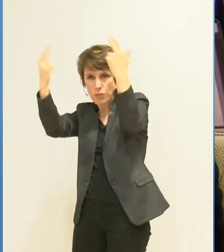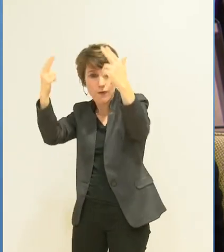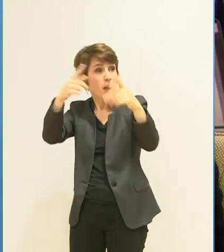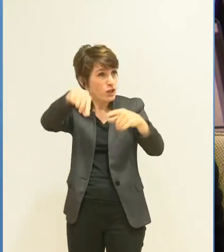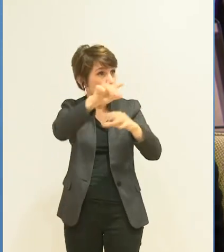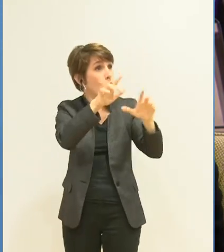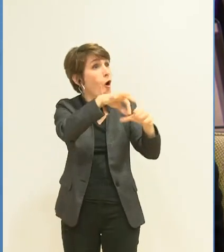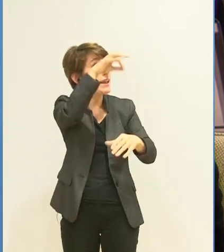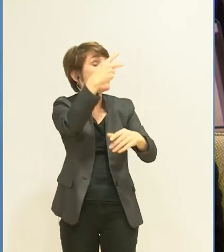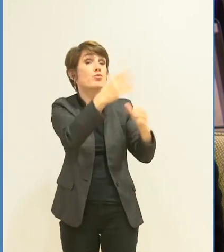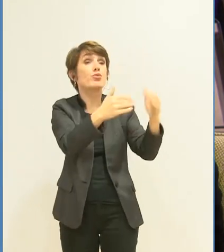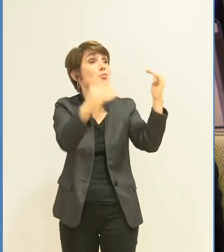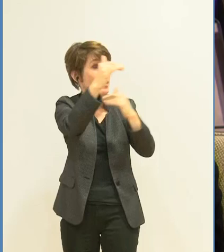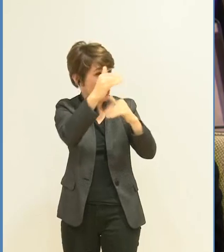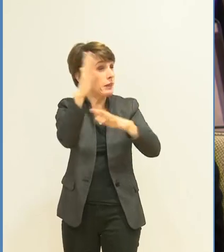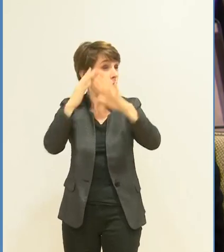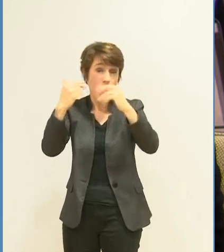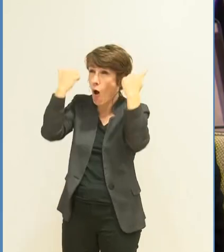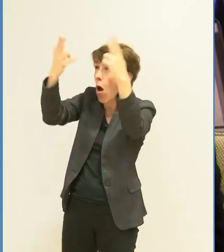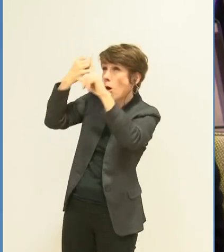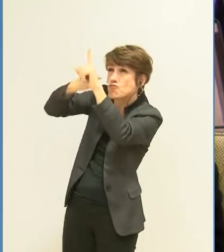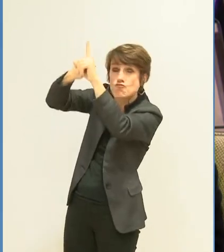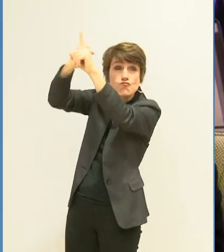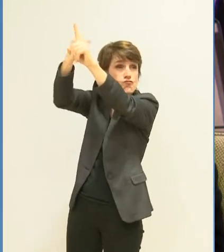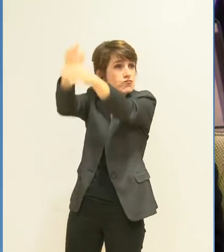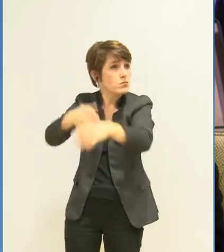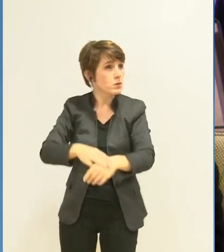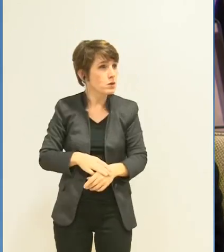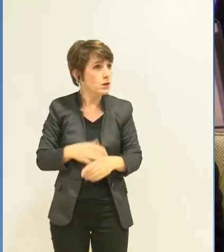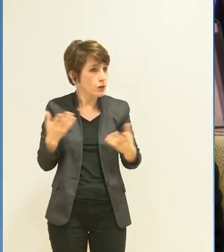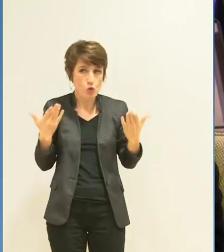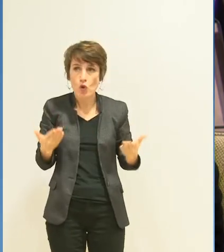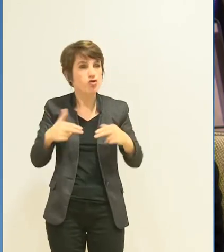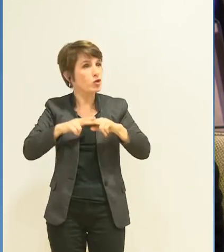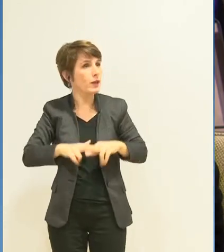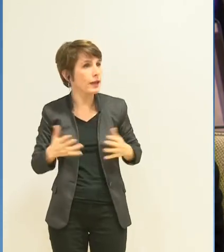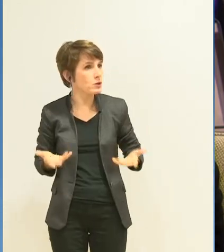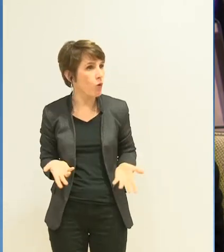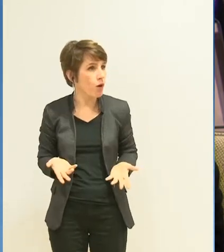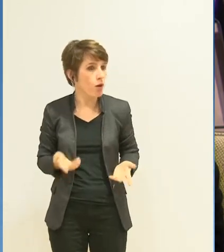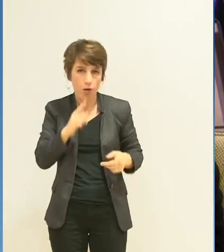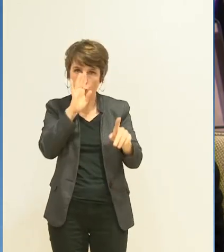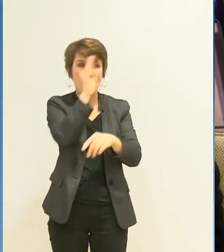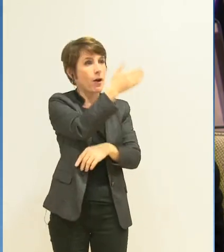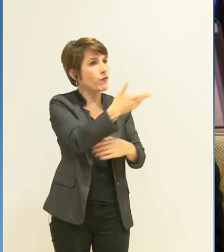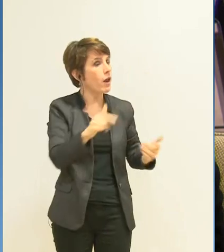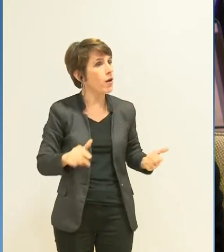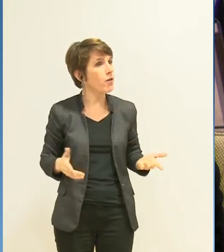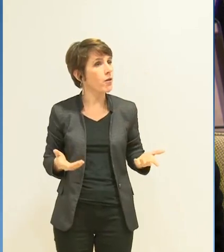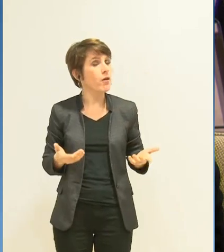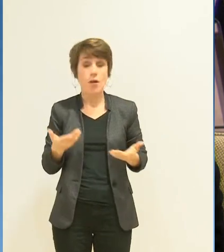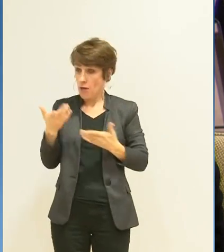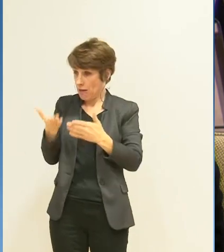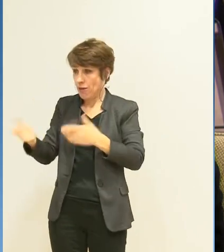armes que reste-t-il de cette prétendue légitimité aujourd'hui les revendications sociales portées par les